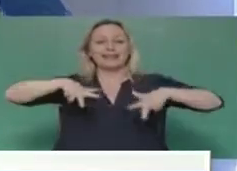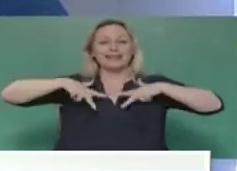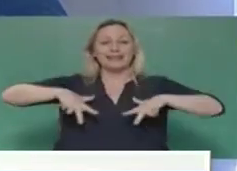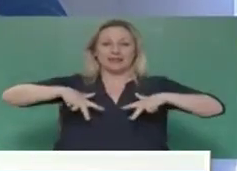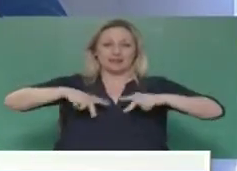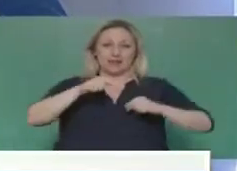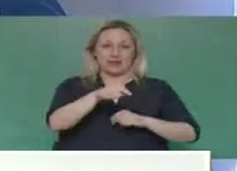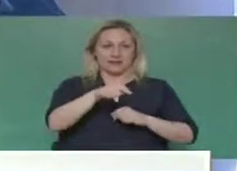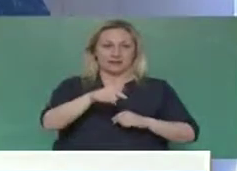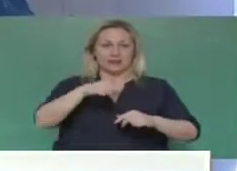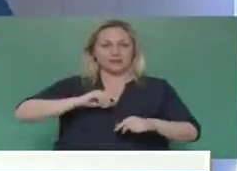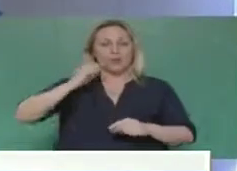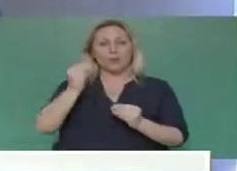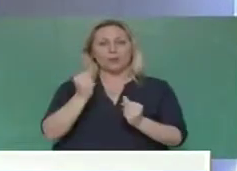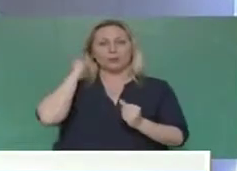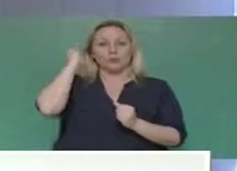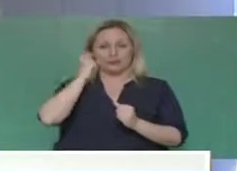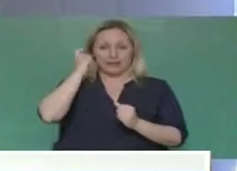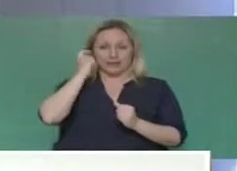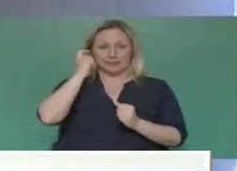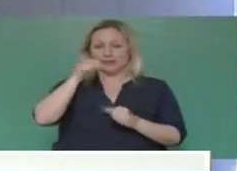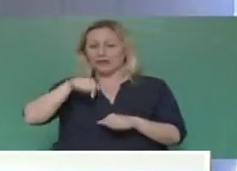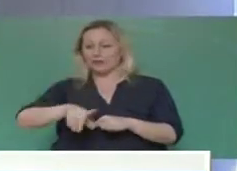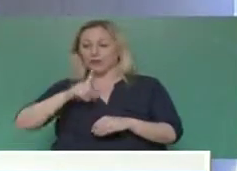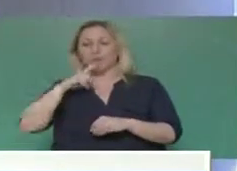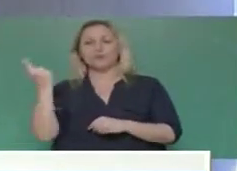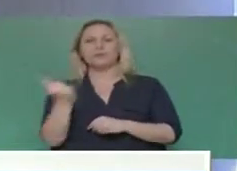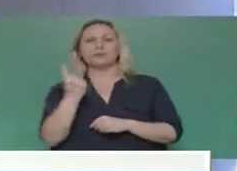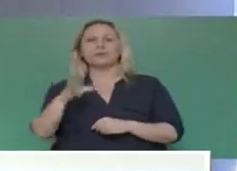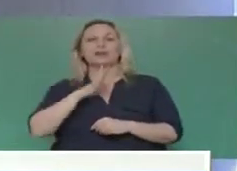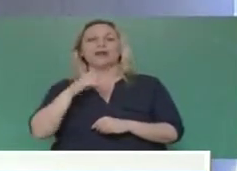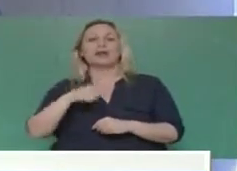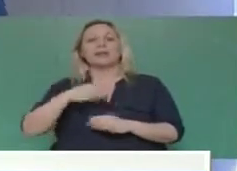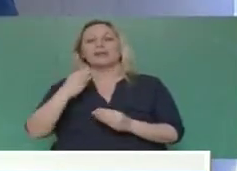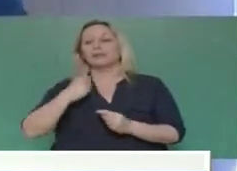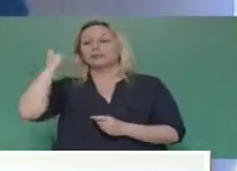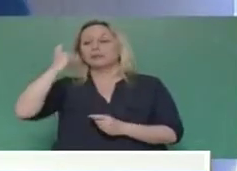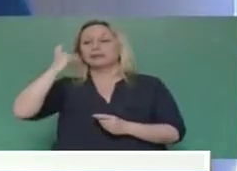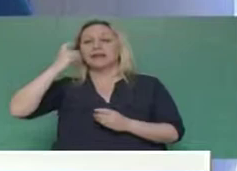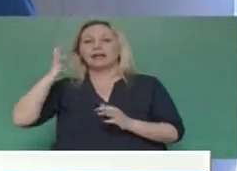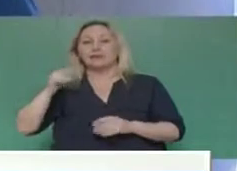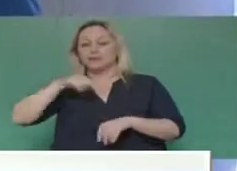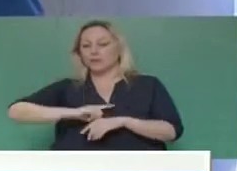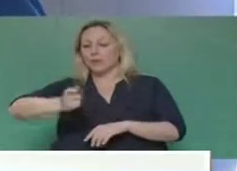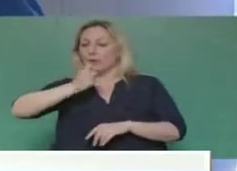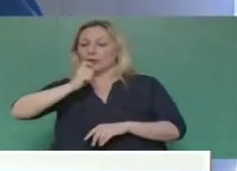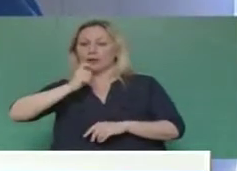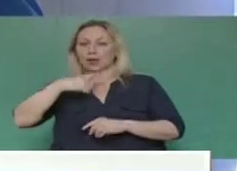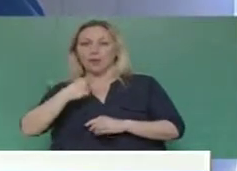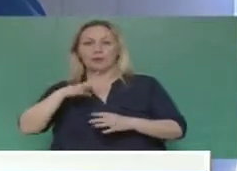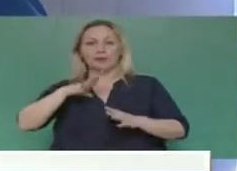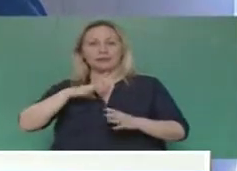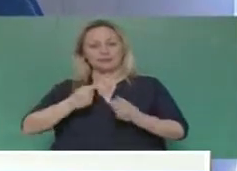αστικό τρόπο σκέψης που η στριπτική πλειοψηφία έχουμε συνηθίσει να χρησιμοποιούμε όταν κινούμαστε πολιτικά.